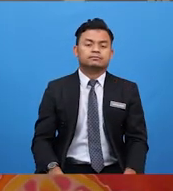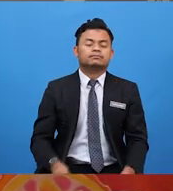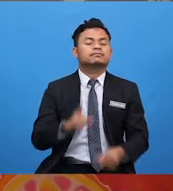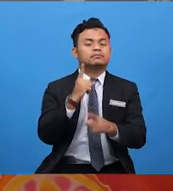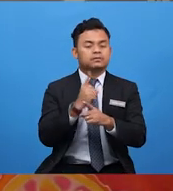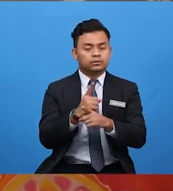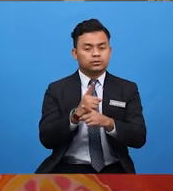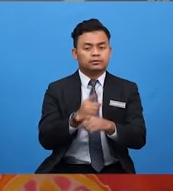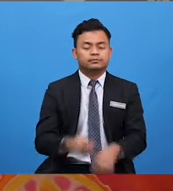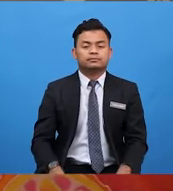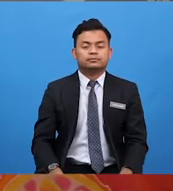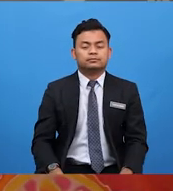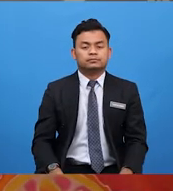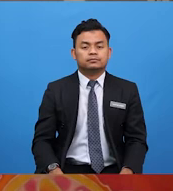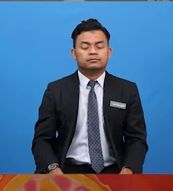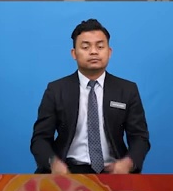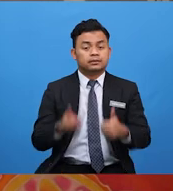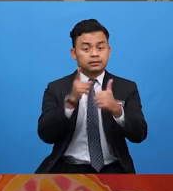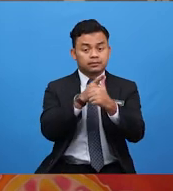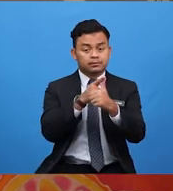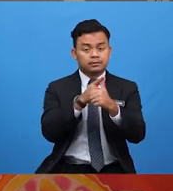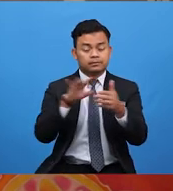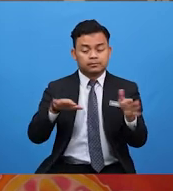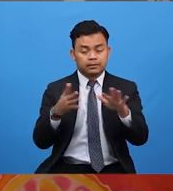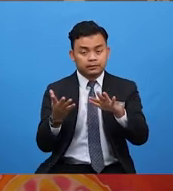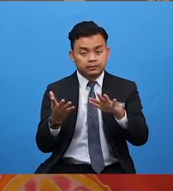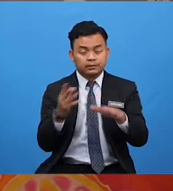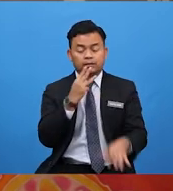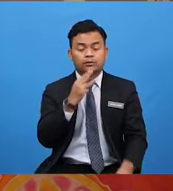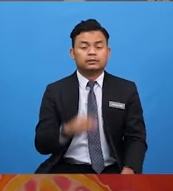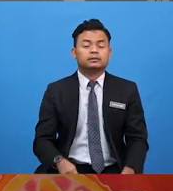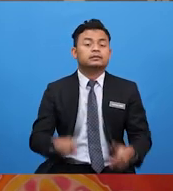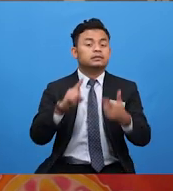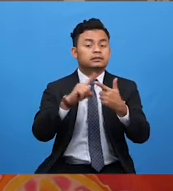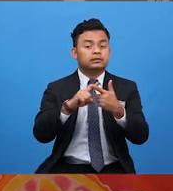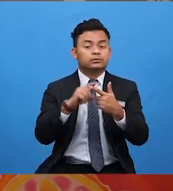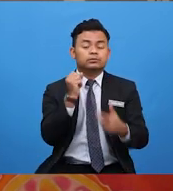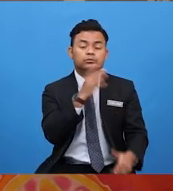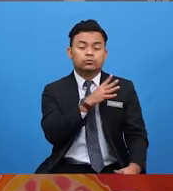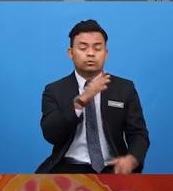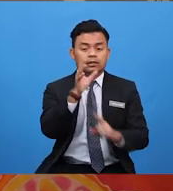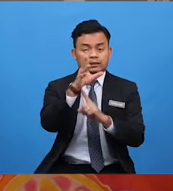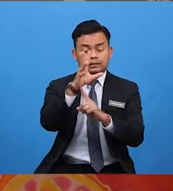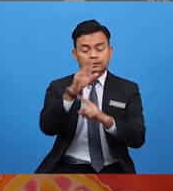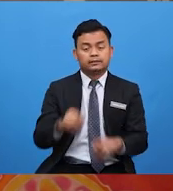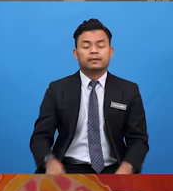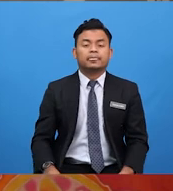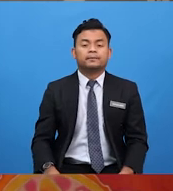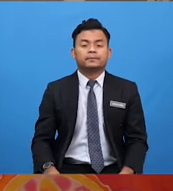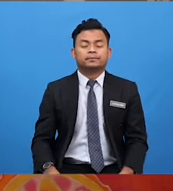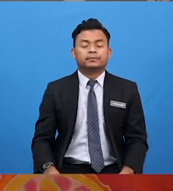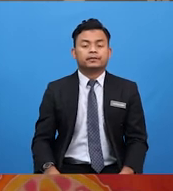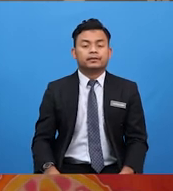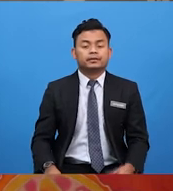Pertama, proses mematikan warna. Kedua, proses menanggalkan lilin. Ketiga,